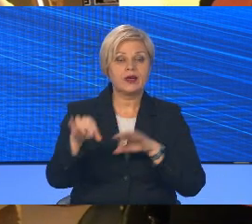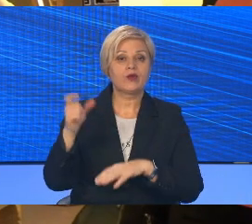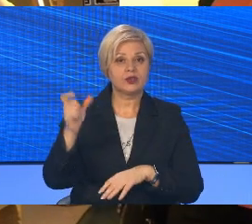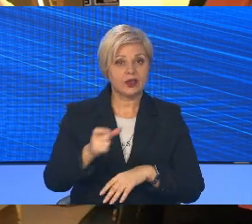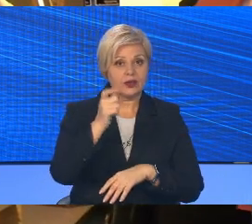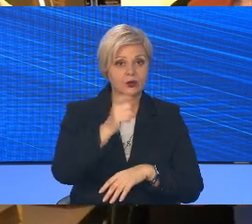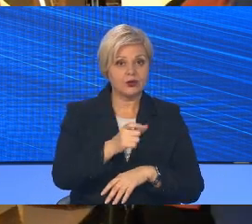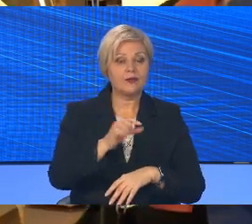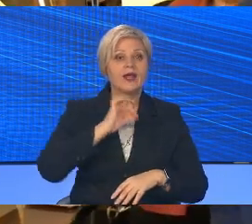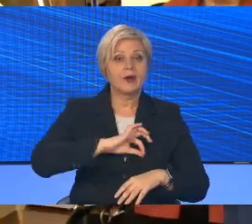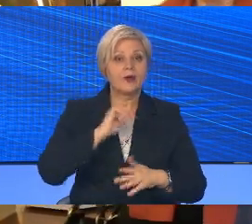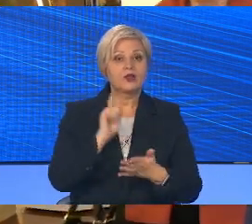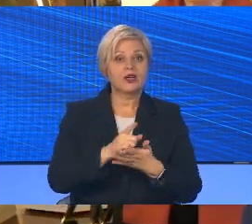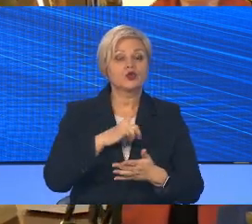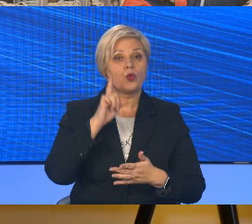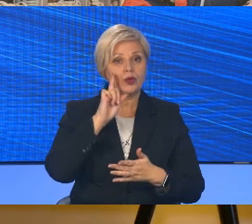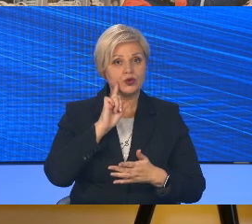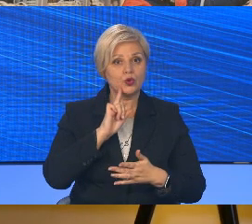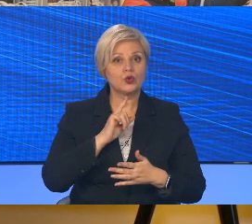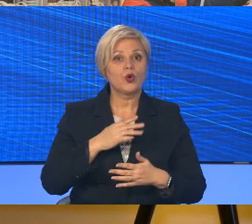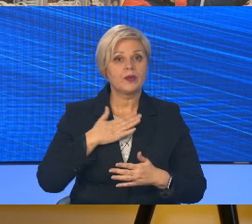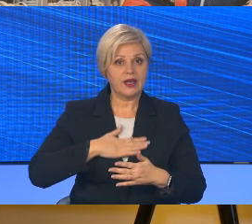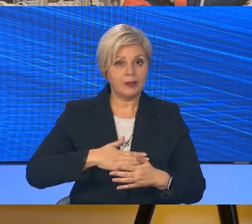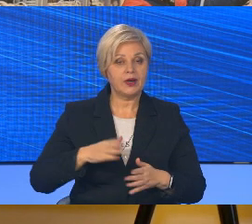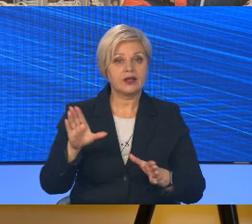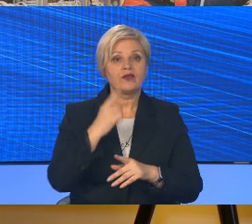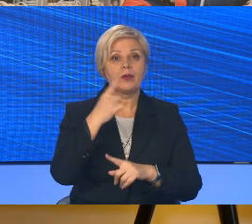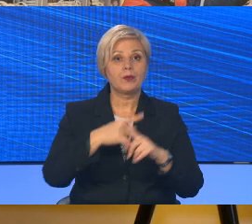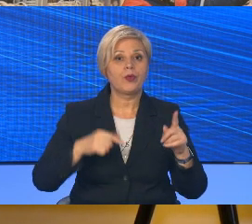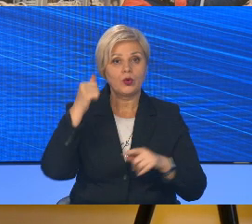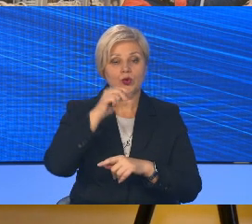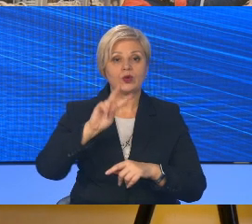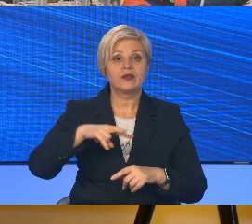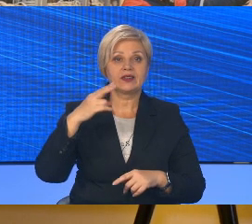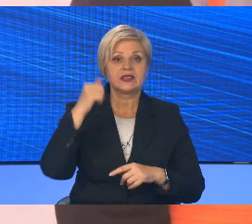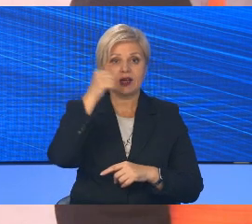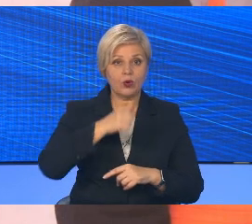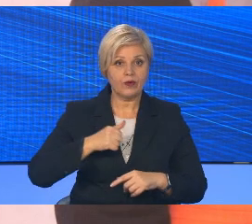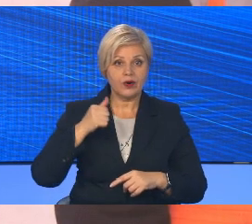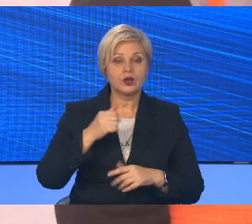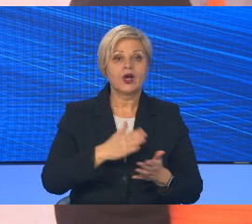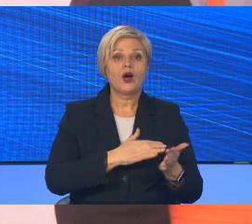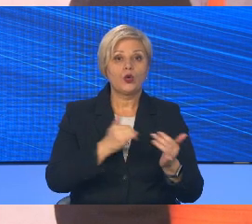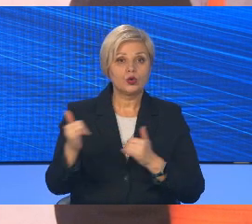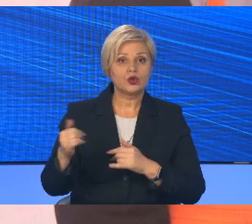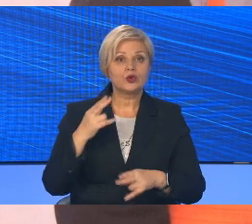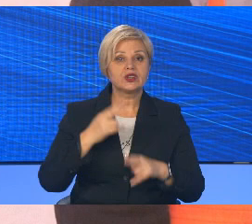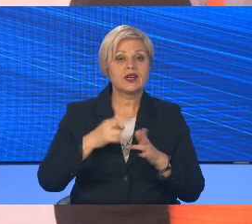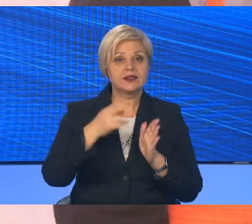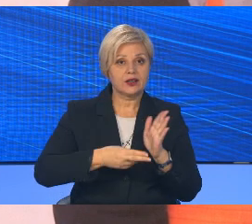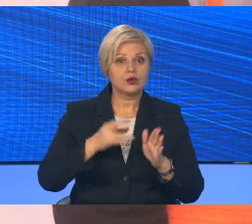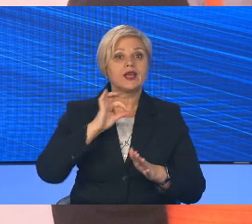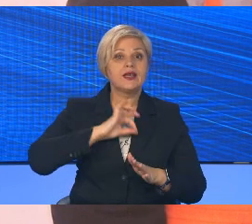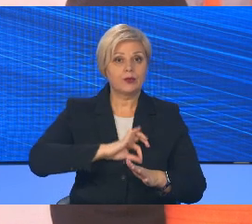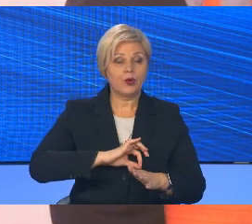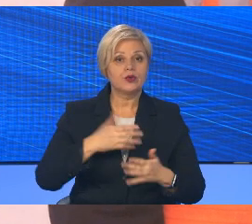пассажиров. Спажыўцам повинно быть зручно и комфортно. Усяго у першым полгодзе 22 года по услугам чыгуначнага транспорту